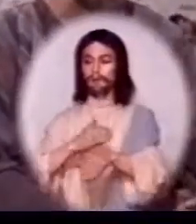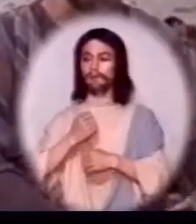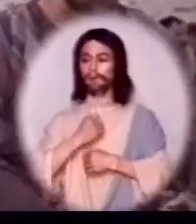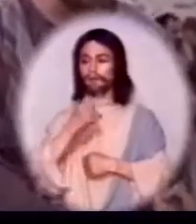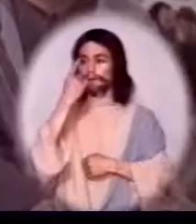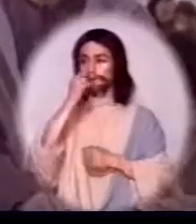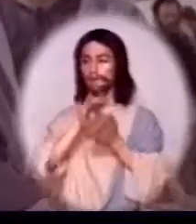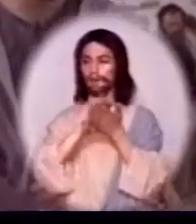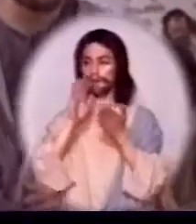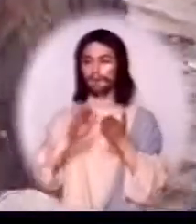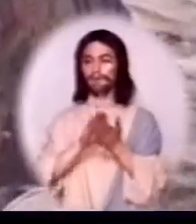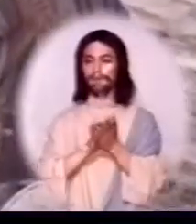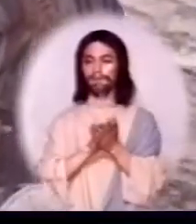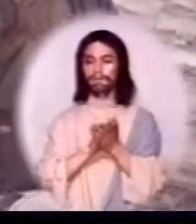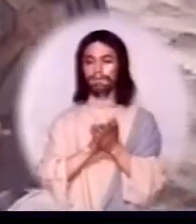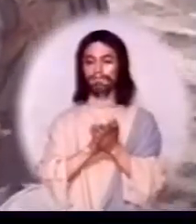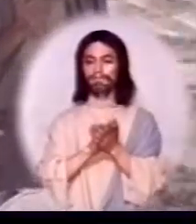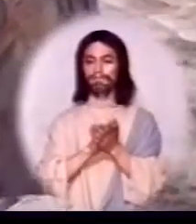다 지켜왔나이다.